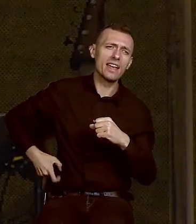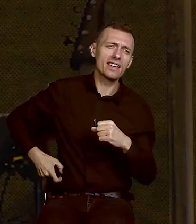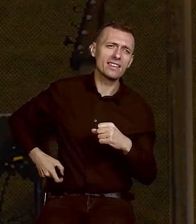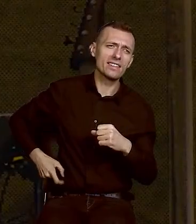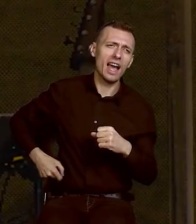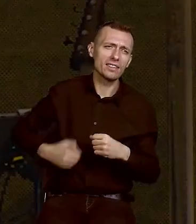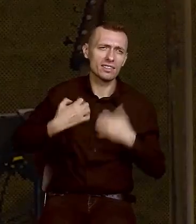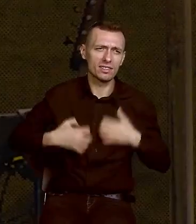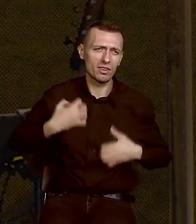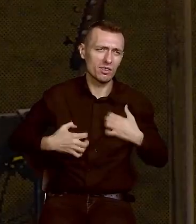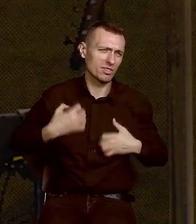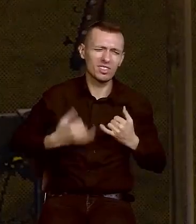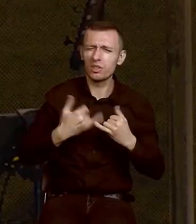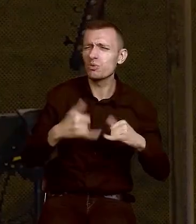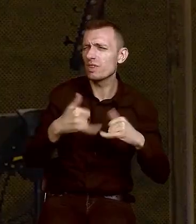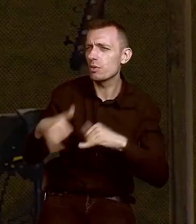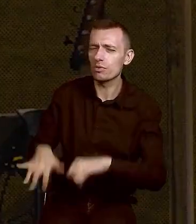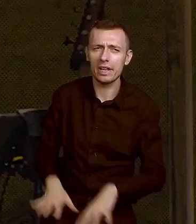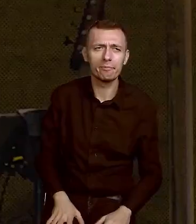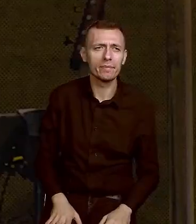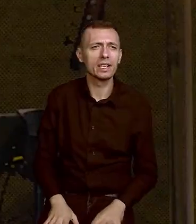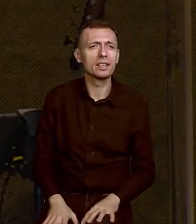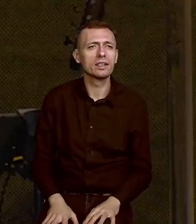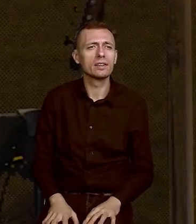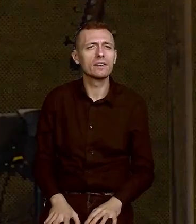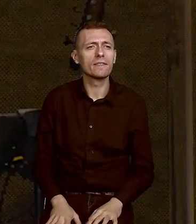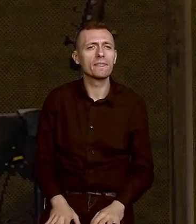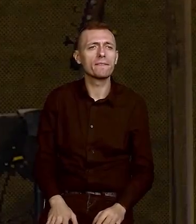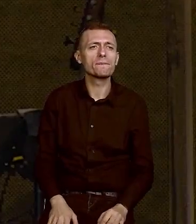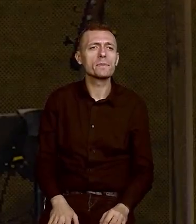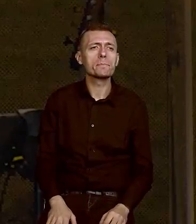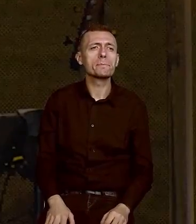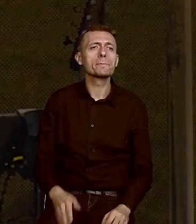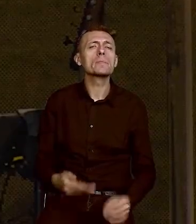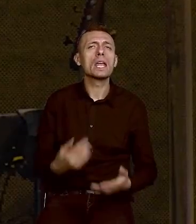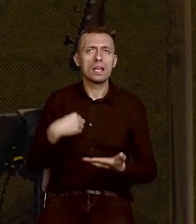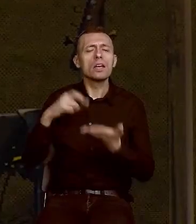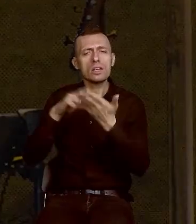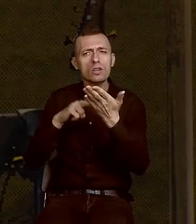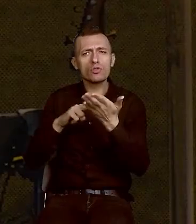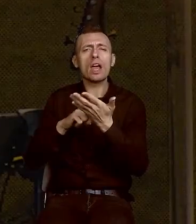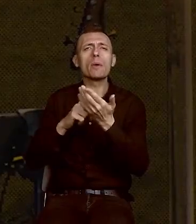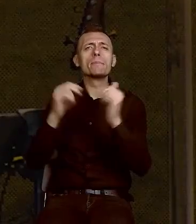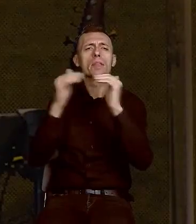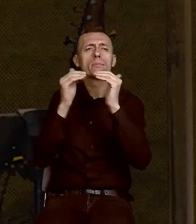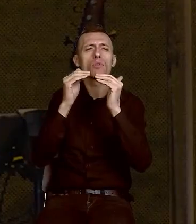inspiruje, porównał człowieka do słoika wypełnionego błotem.